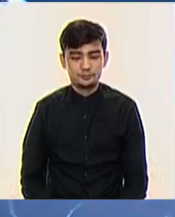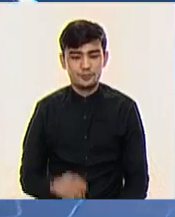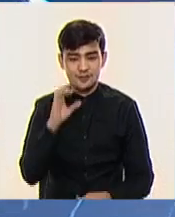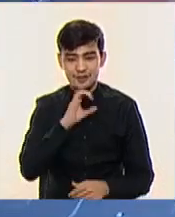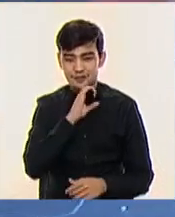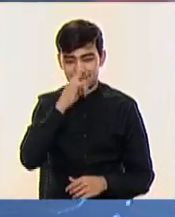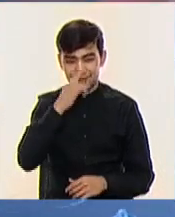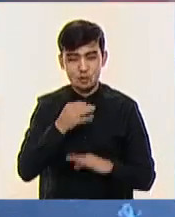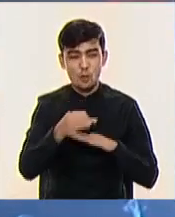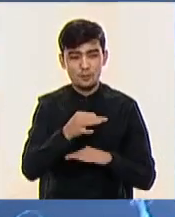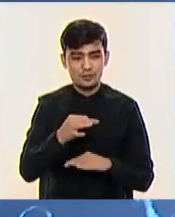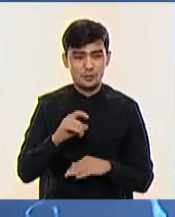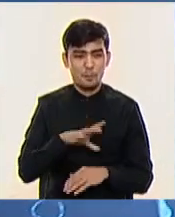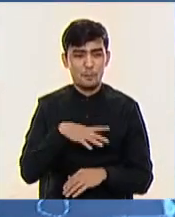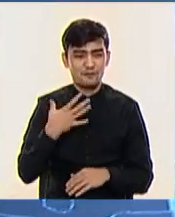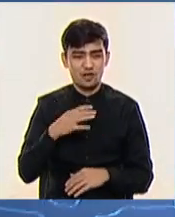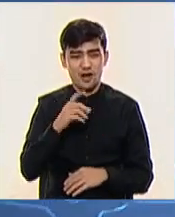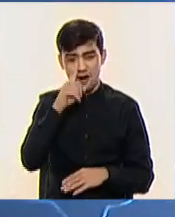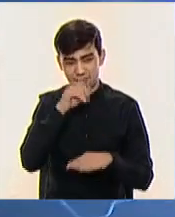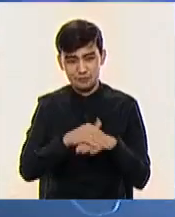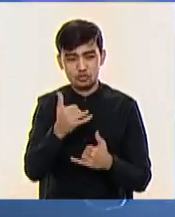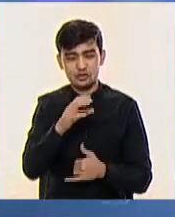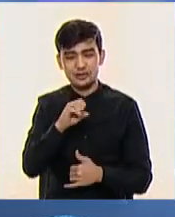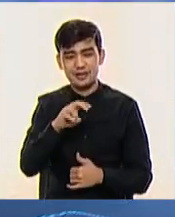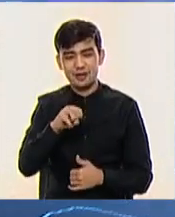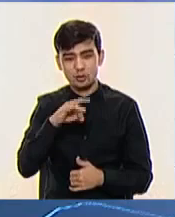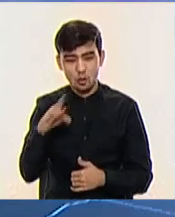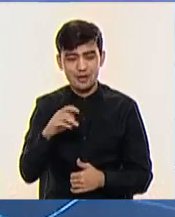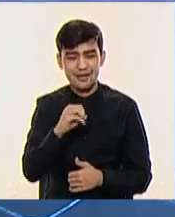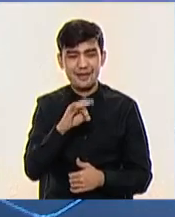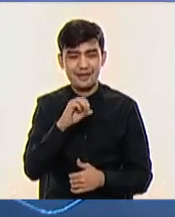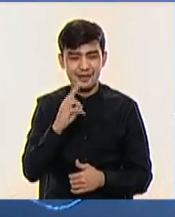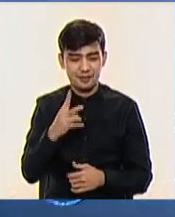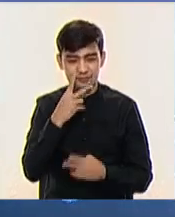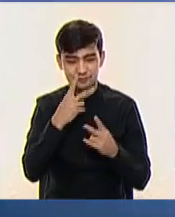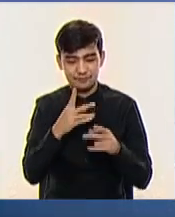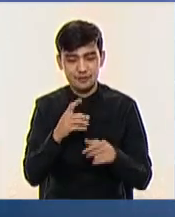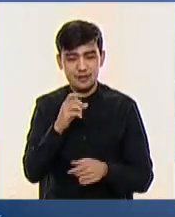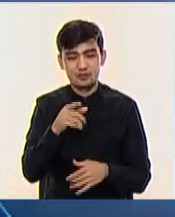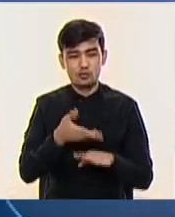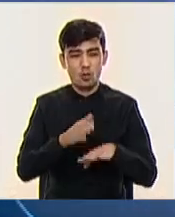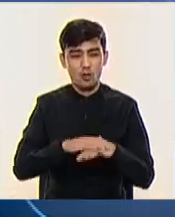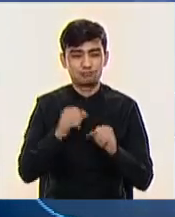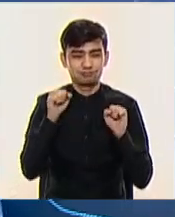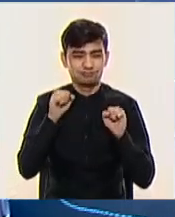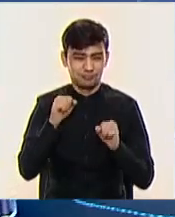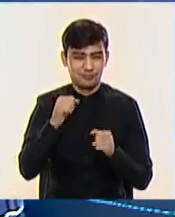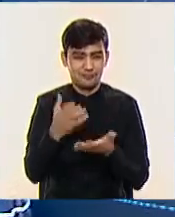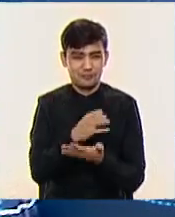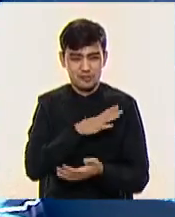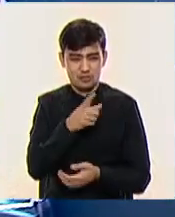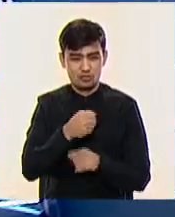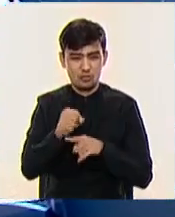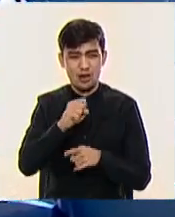Солтүстік Қазақстан облысының экс-әкімі, қазіргі сенатор Ерік Сұлтановтың назарына. Ауыр атлетикадан Азия чемпионы